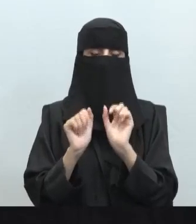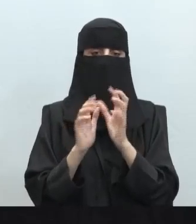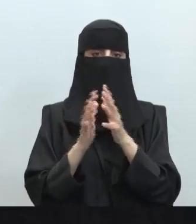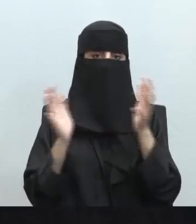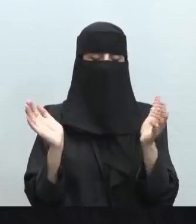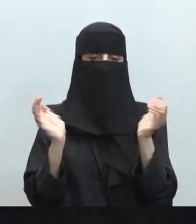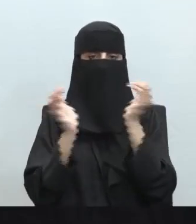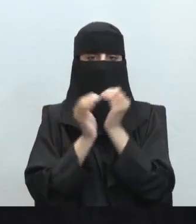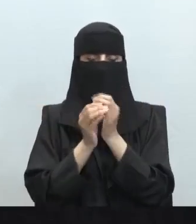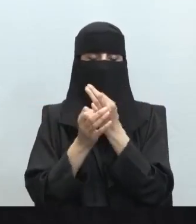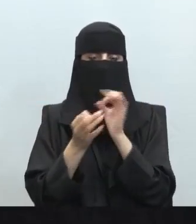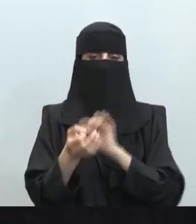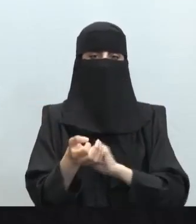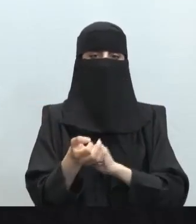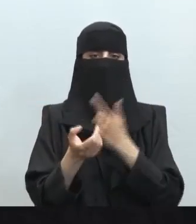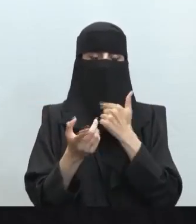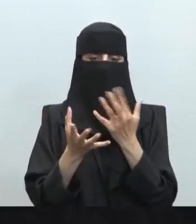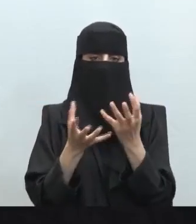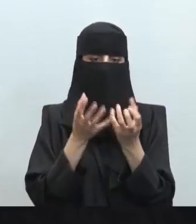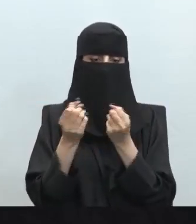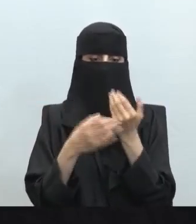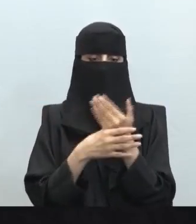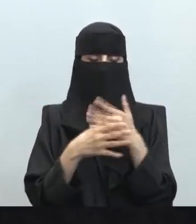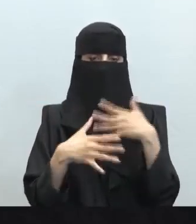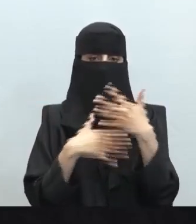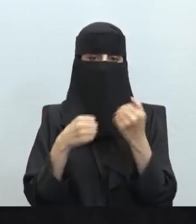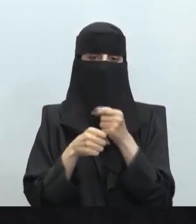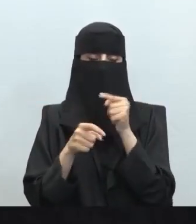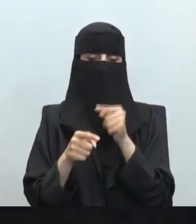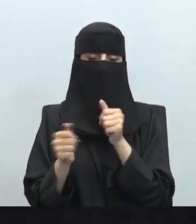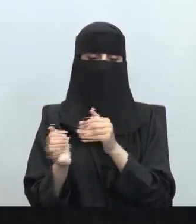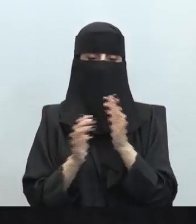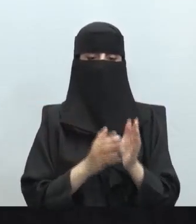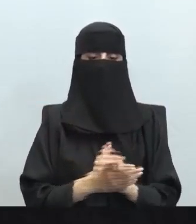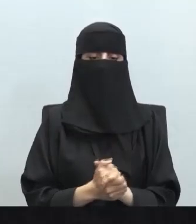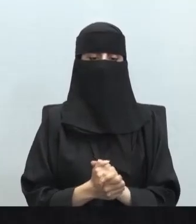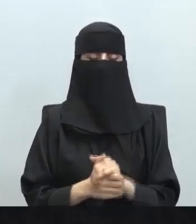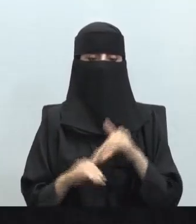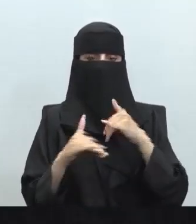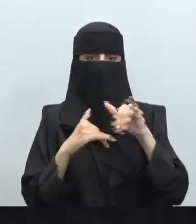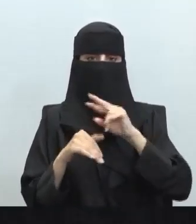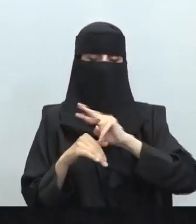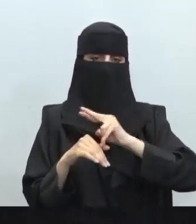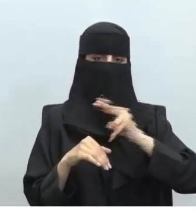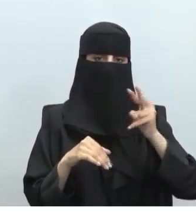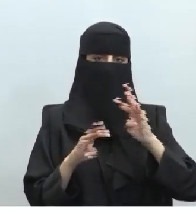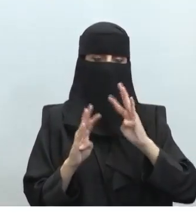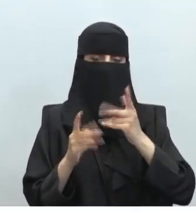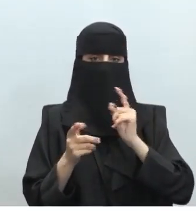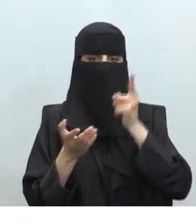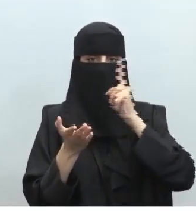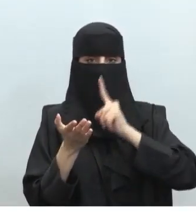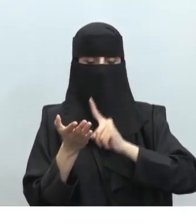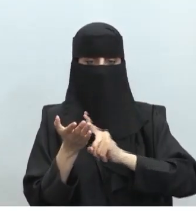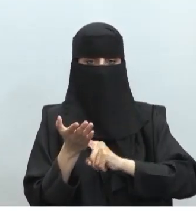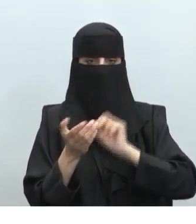الكميات التي يحتاج اليها الجسم للقيام بهذه الوظيفه الامر الاخر الطريقه الاخرى الاليه الاخرى في حقيقيه النواء من